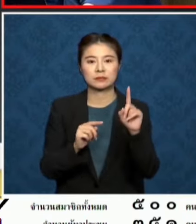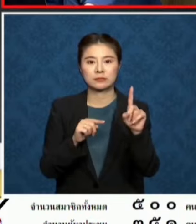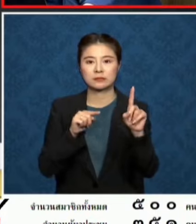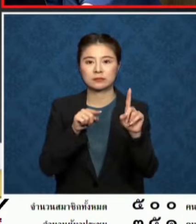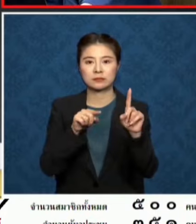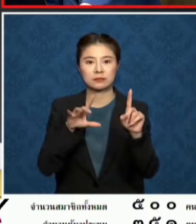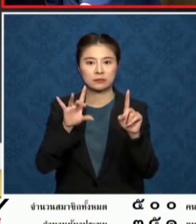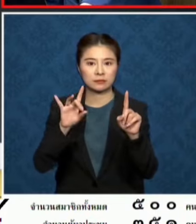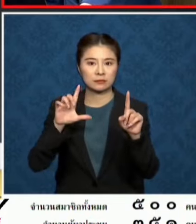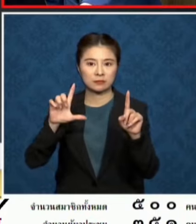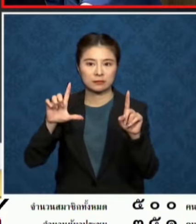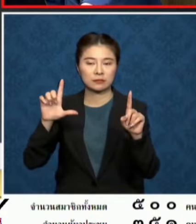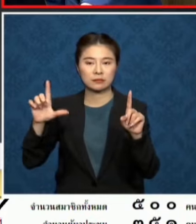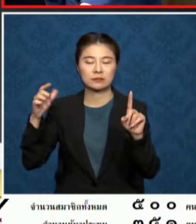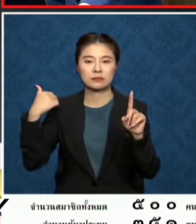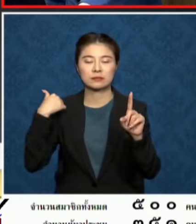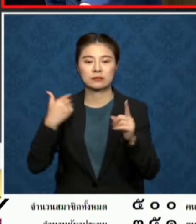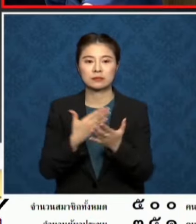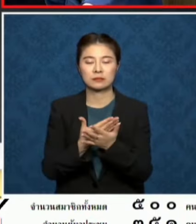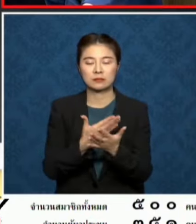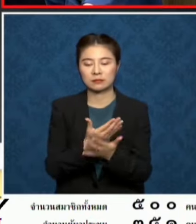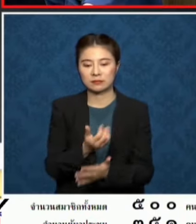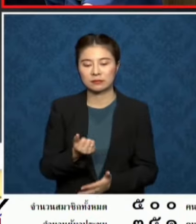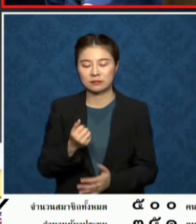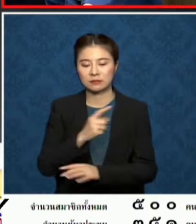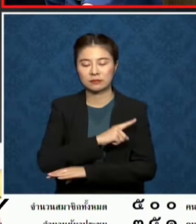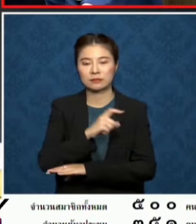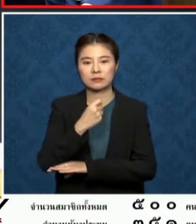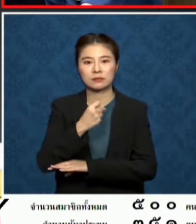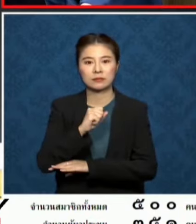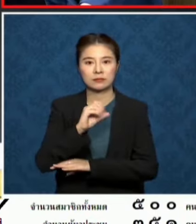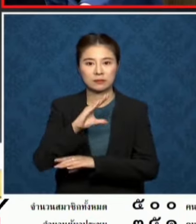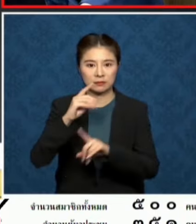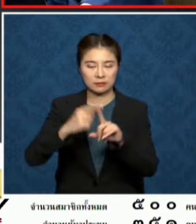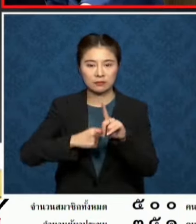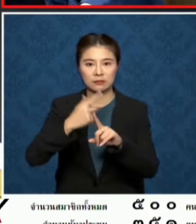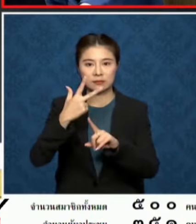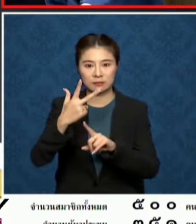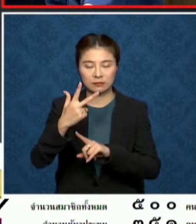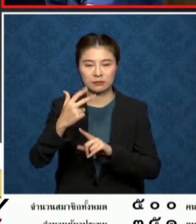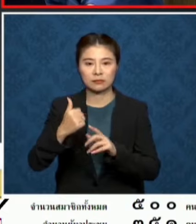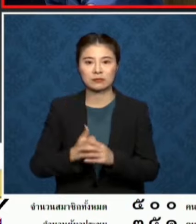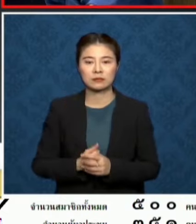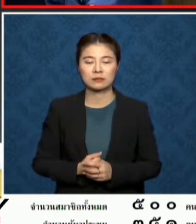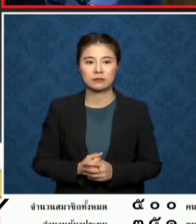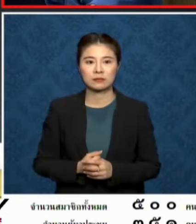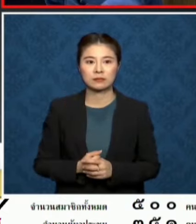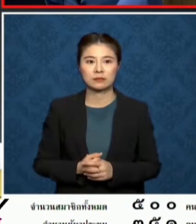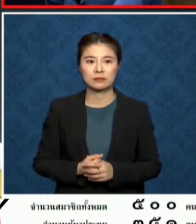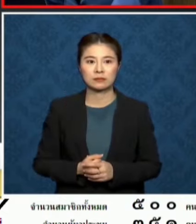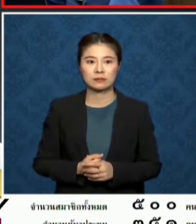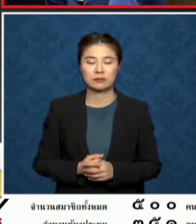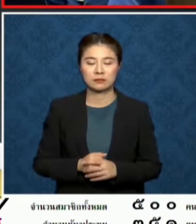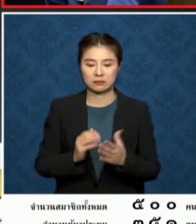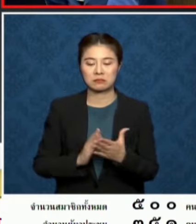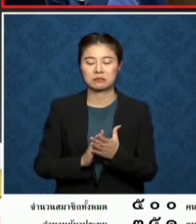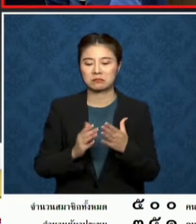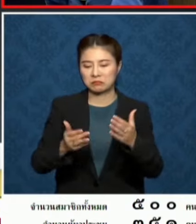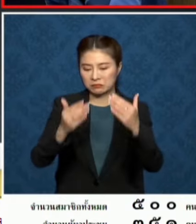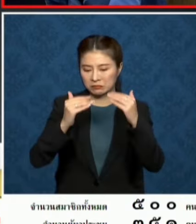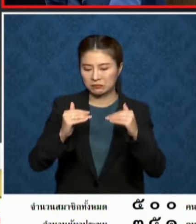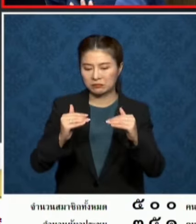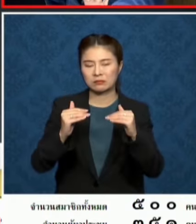รายจ่ายประจำนะคะเบิกจ่ายไปแล้วนะวันที่15มีนาคมนะคะ15มีนาคมนี่ก็คือผ่านมาแล้วประม